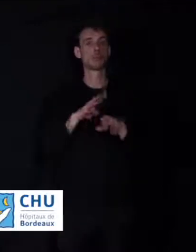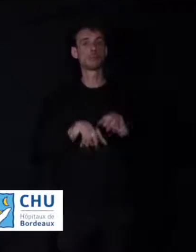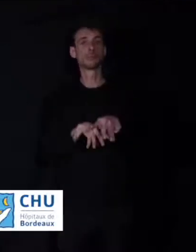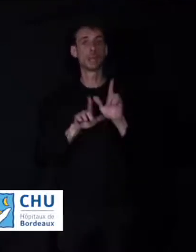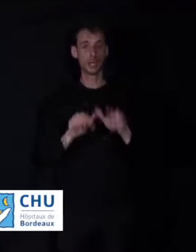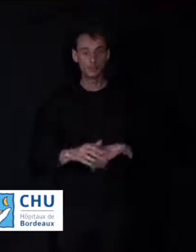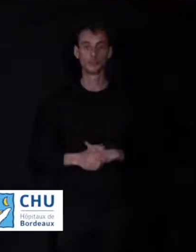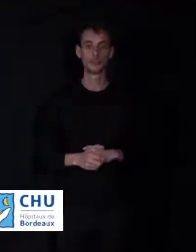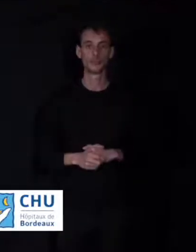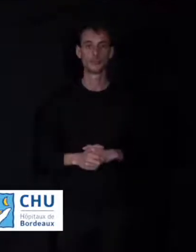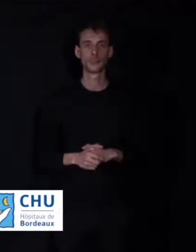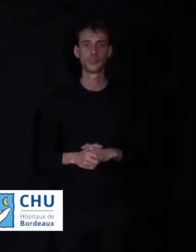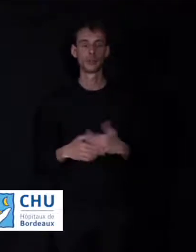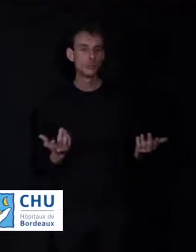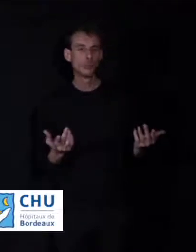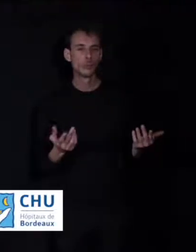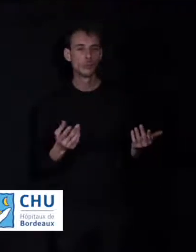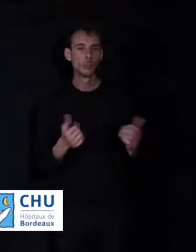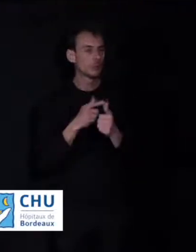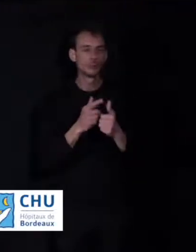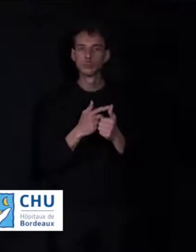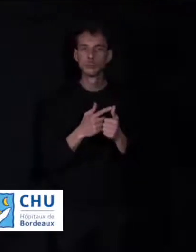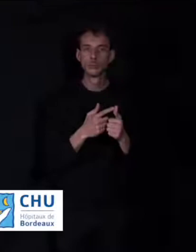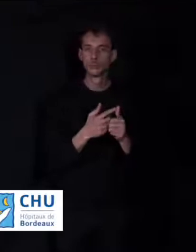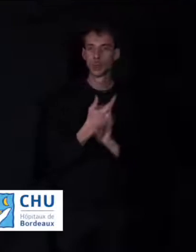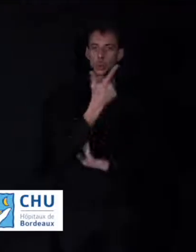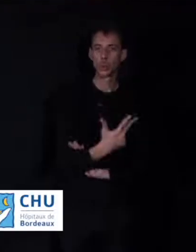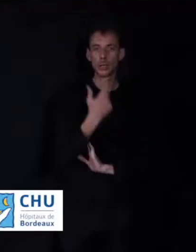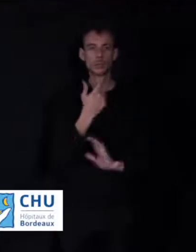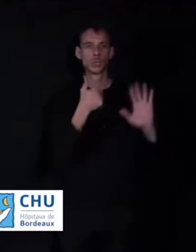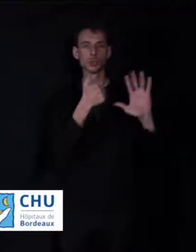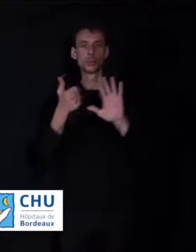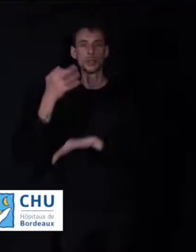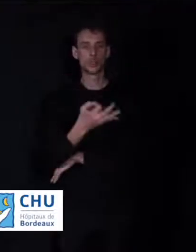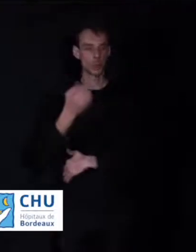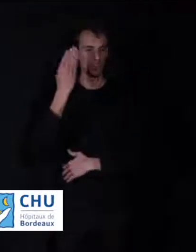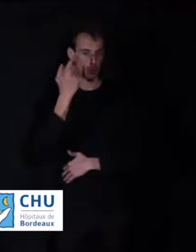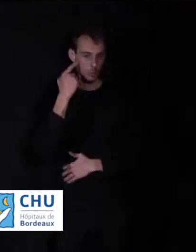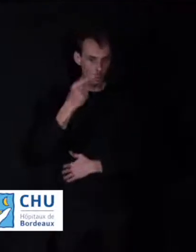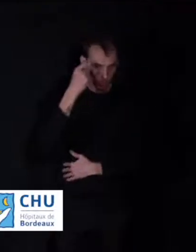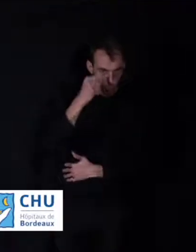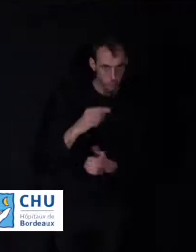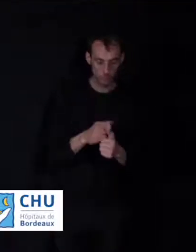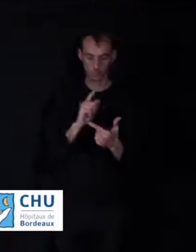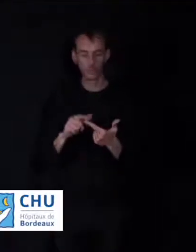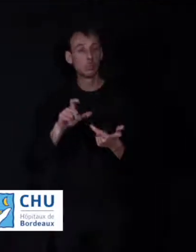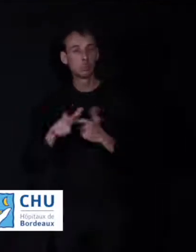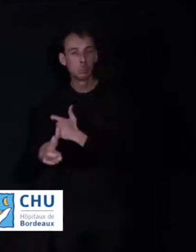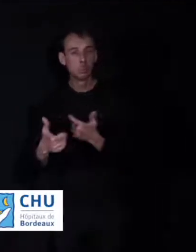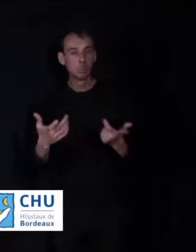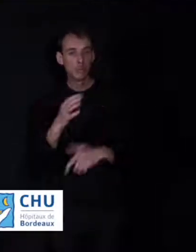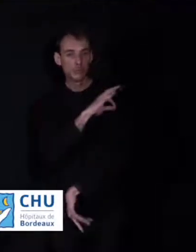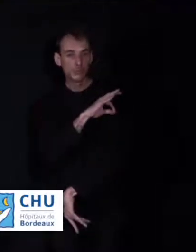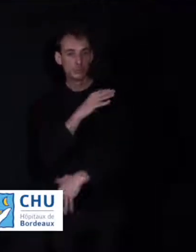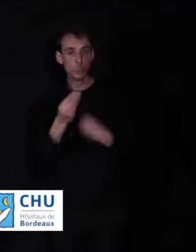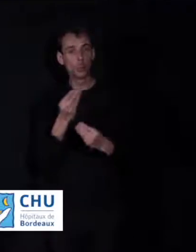après, l'autre question, quelle est la durée de l'immunité? Après le vaccin ou après la maladie? Alors sur cette question-là, on n'a pas encore